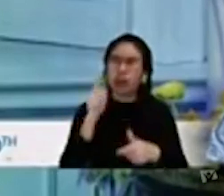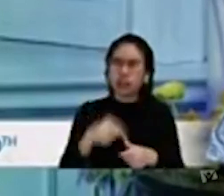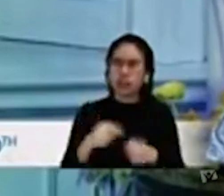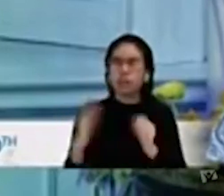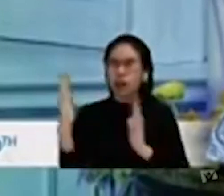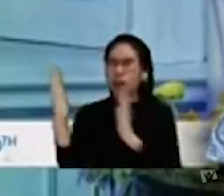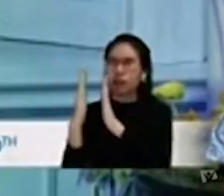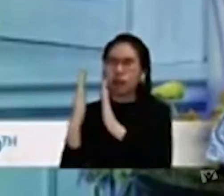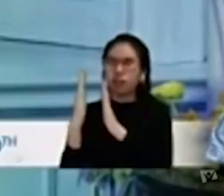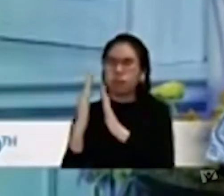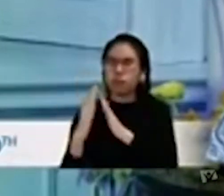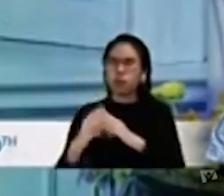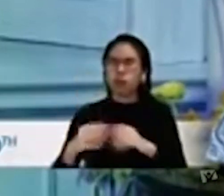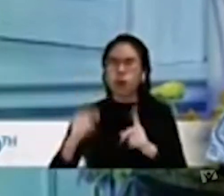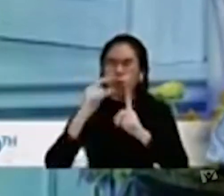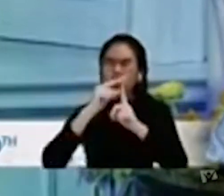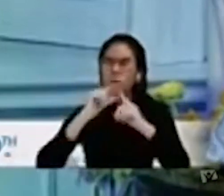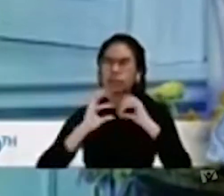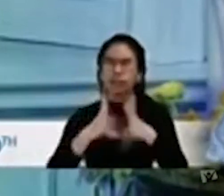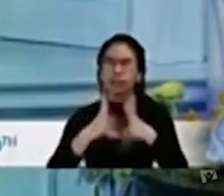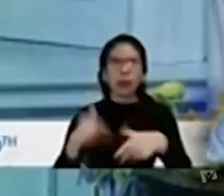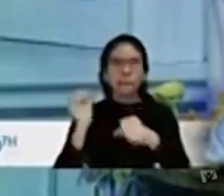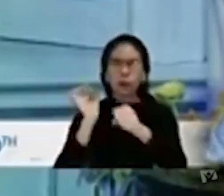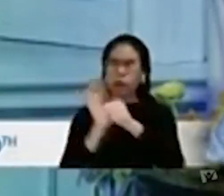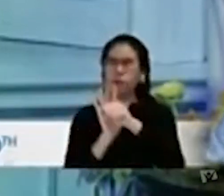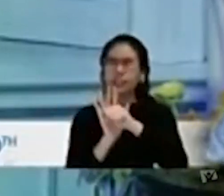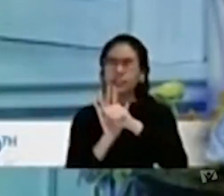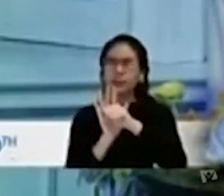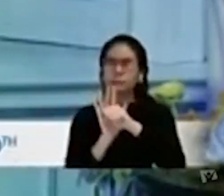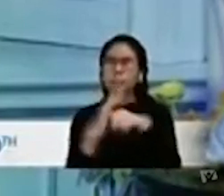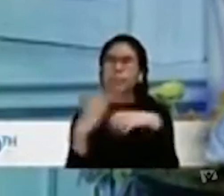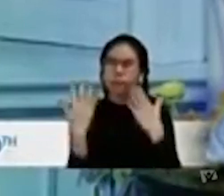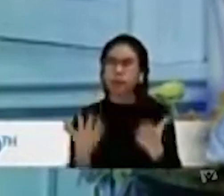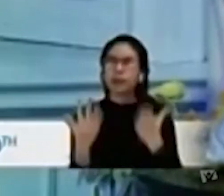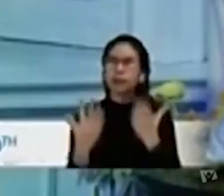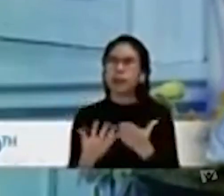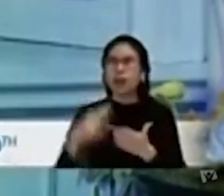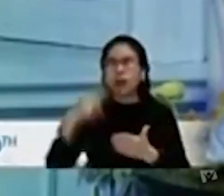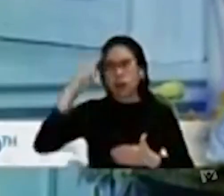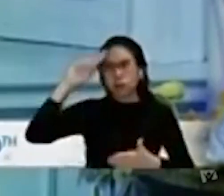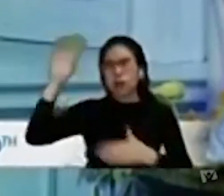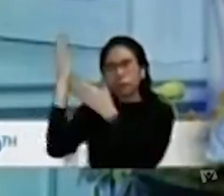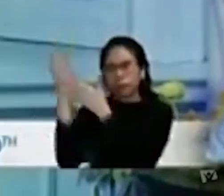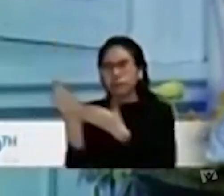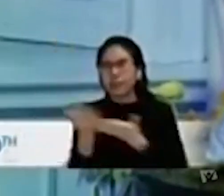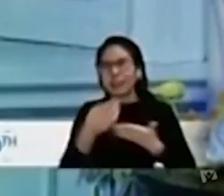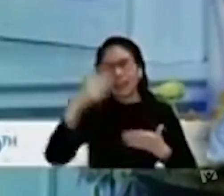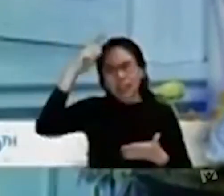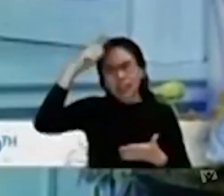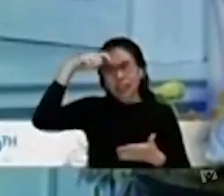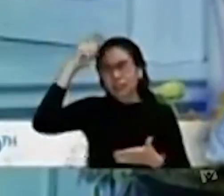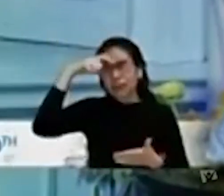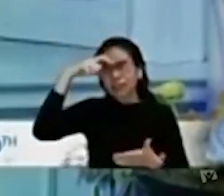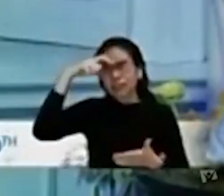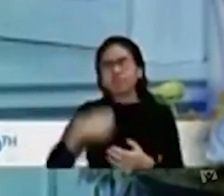pandemi COVID-19, kiranya Tuhan selalu memberikan hikmat kebijaksanaan bagi